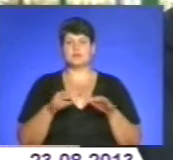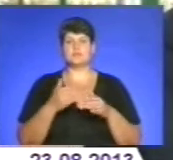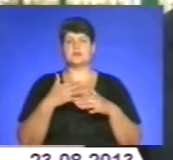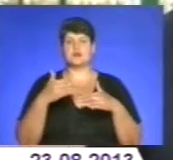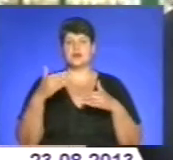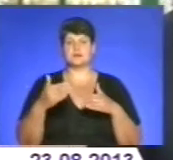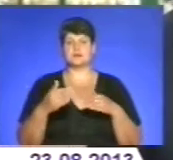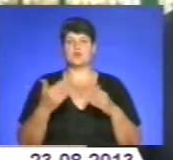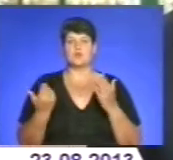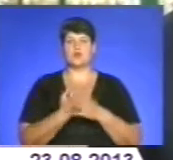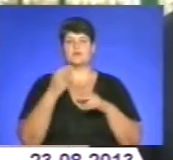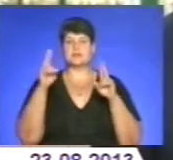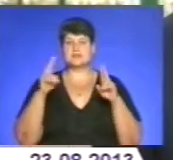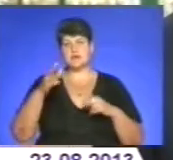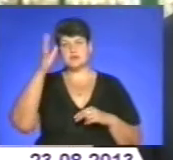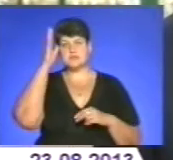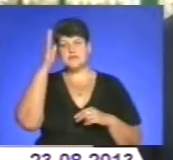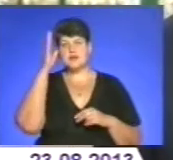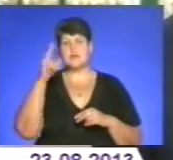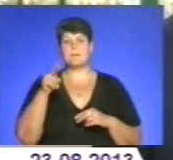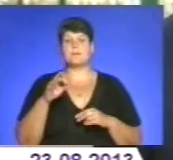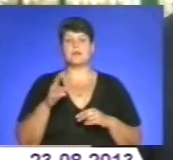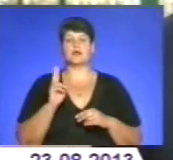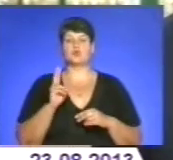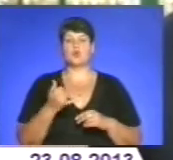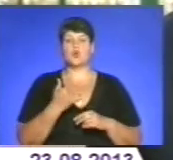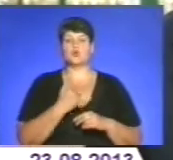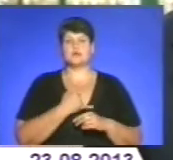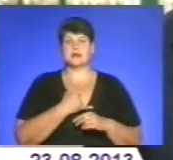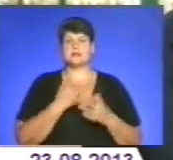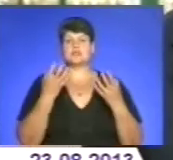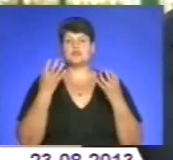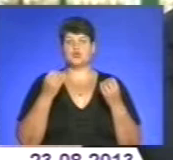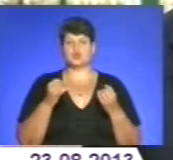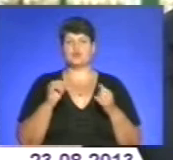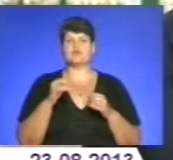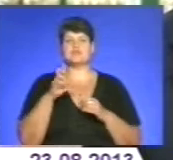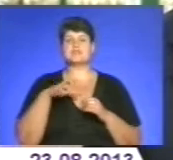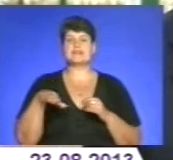принципів образовательних, які у нас ще по країні